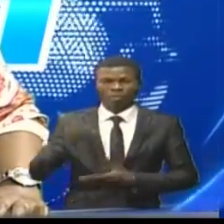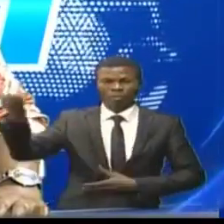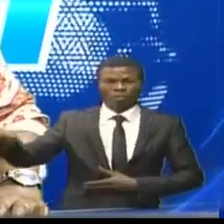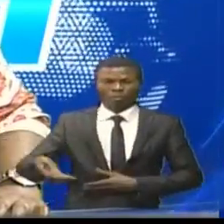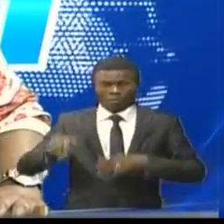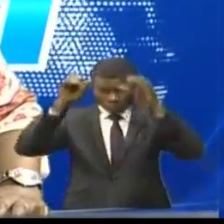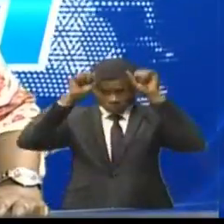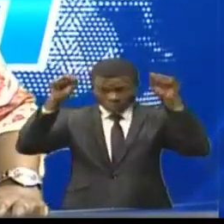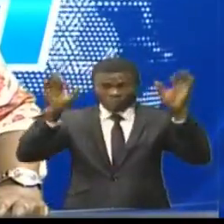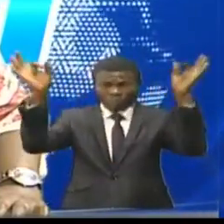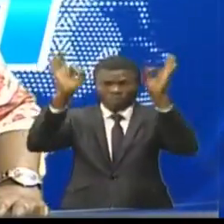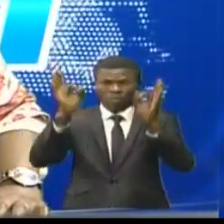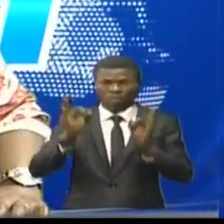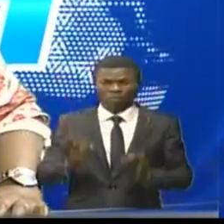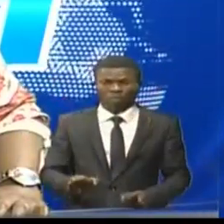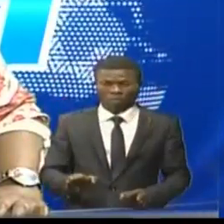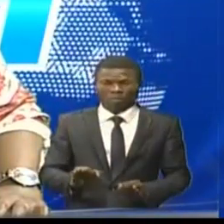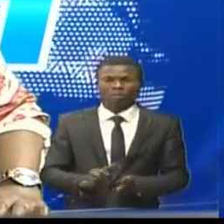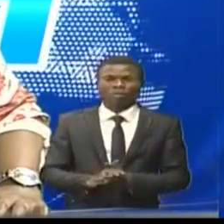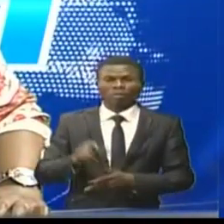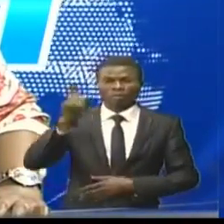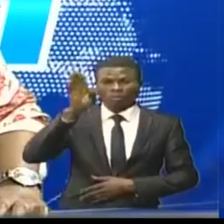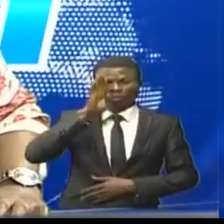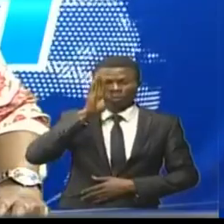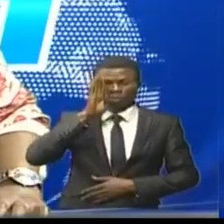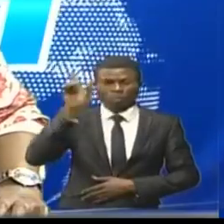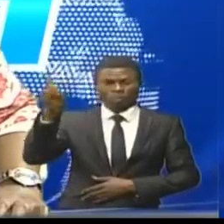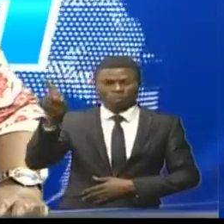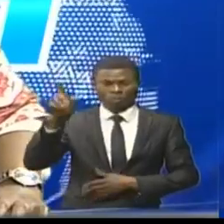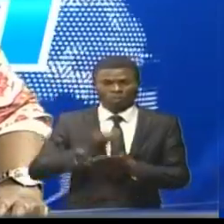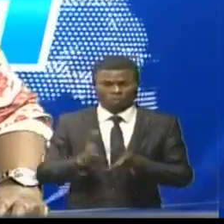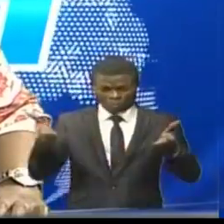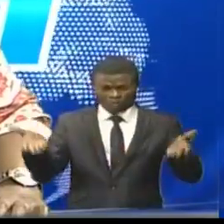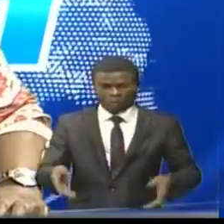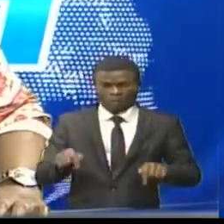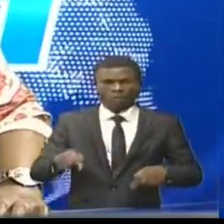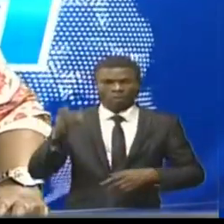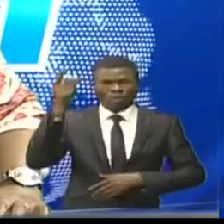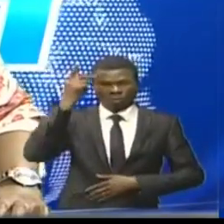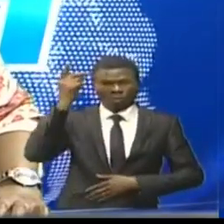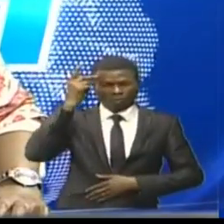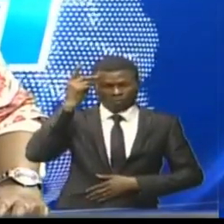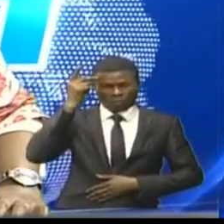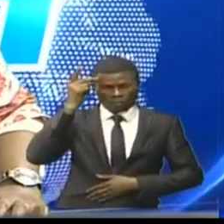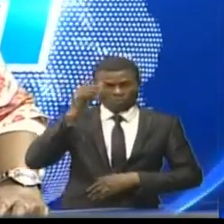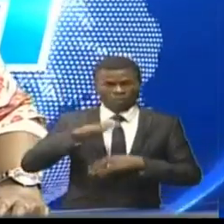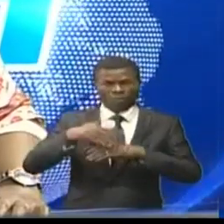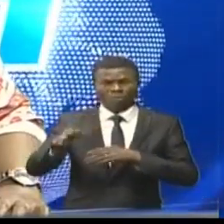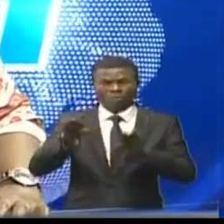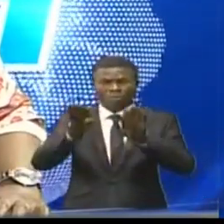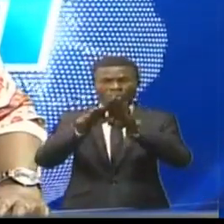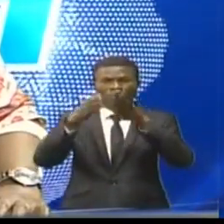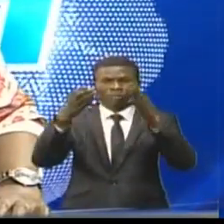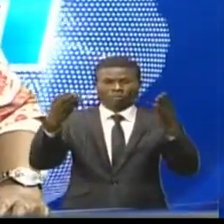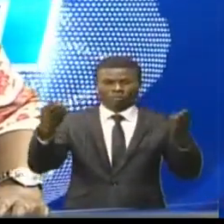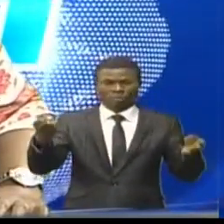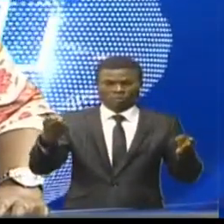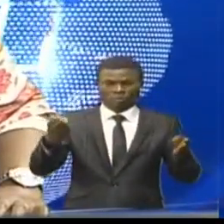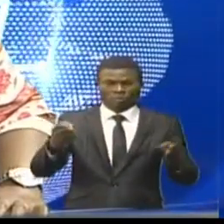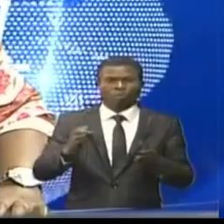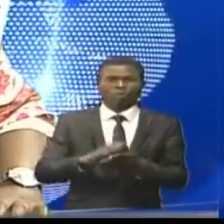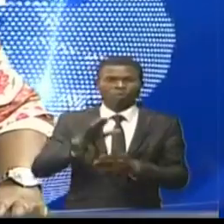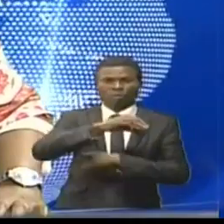président de la Fédération Wallonie-Bruxelles, Pierre-Yves, en séjour à Kinshasa au lendemain de l'inauguration d'un tout nouveau